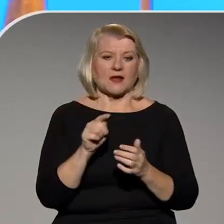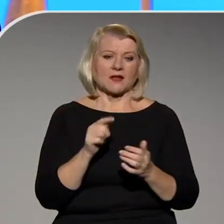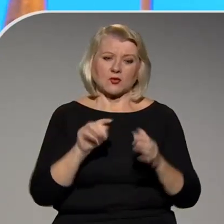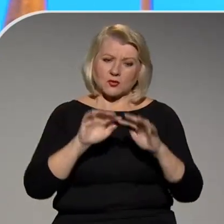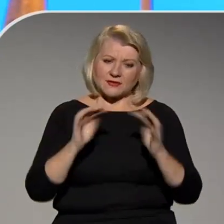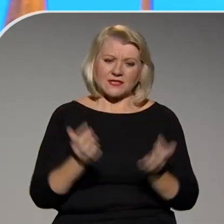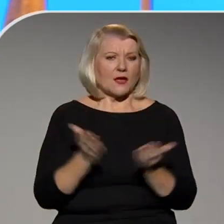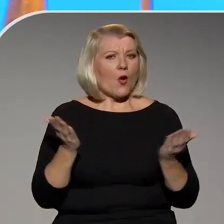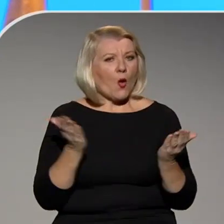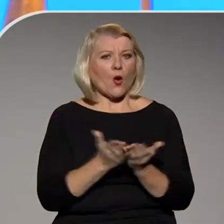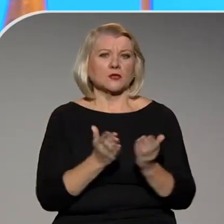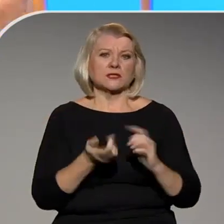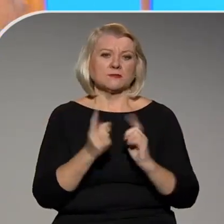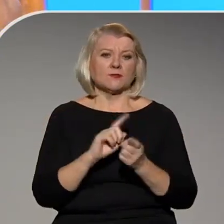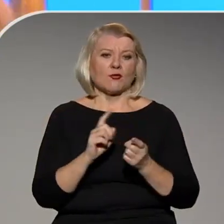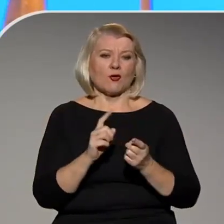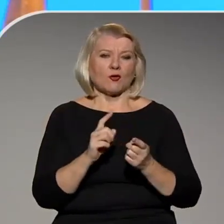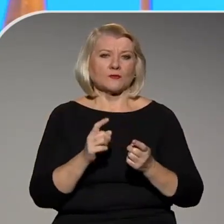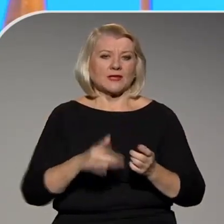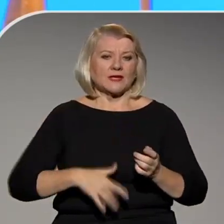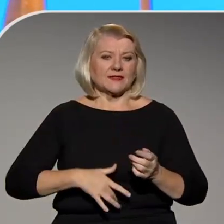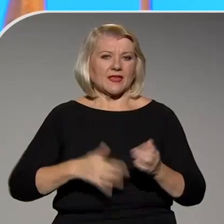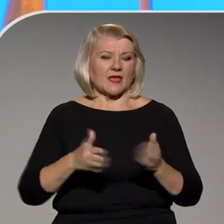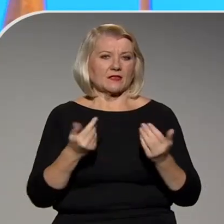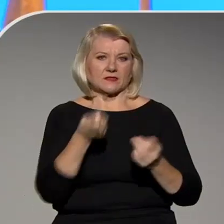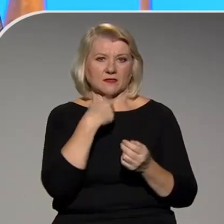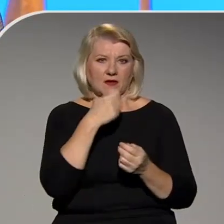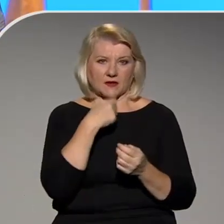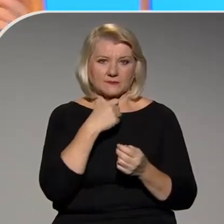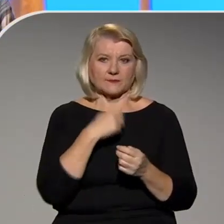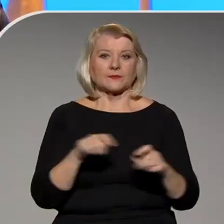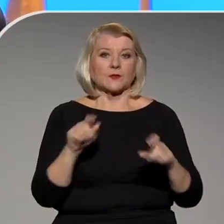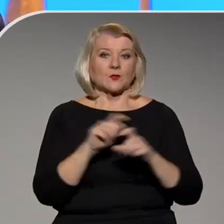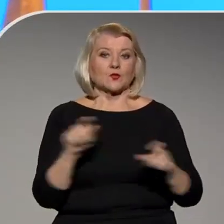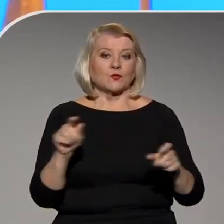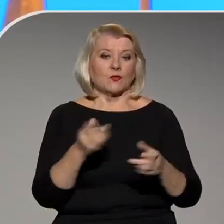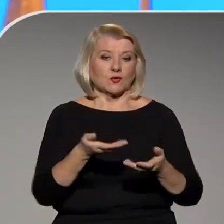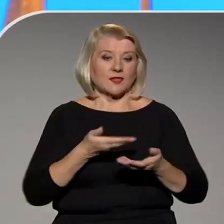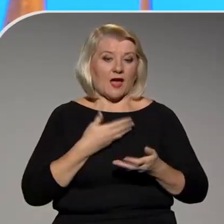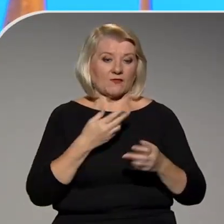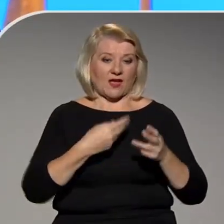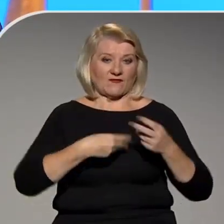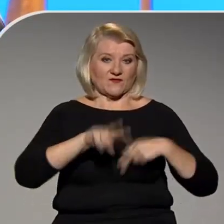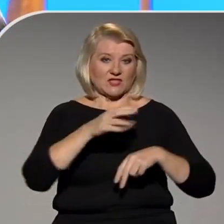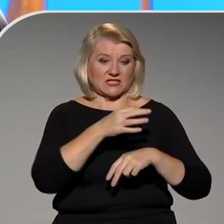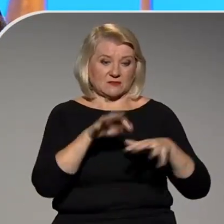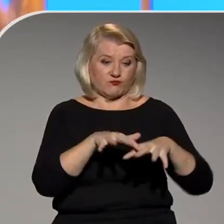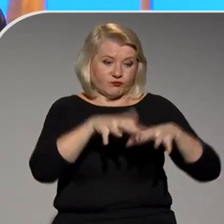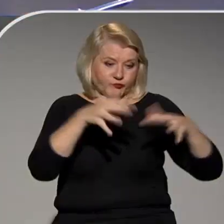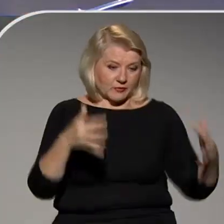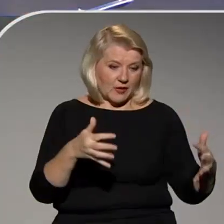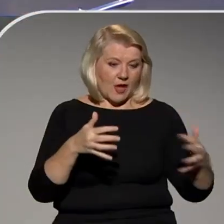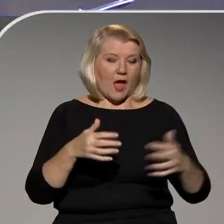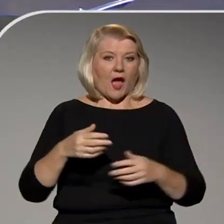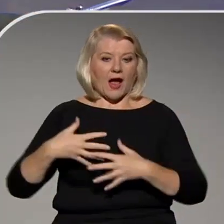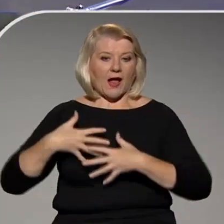dietních redukčních receptů, protože přidáváme hmotu a nepřidáváme téměř žádnou kalorii. Takže